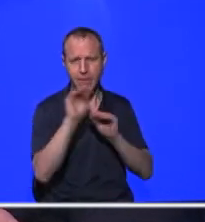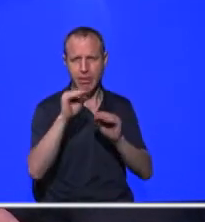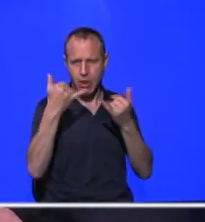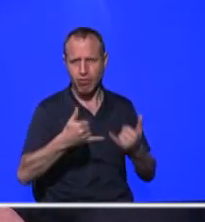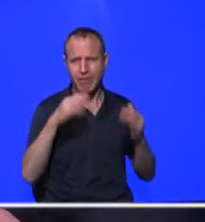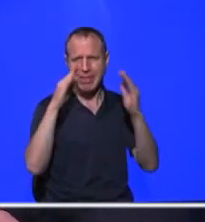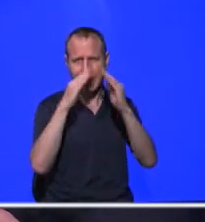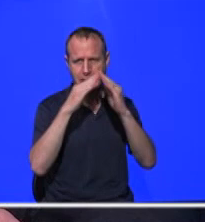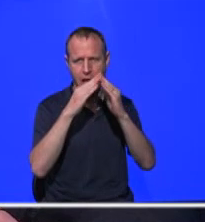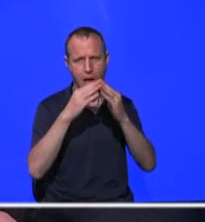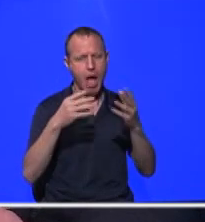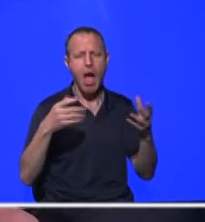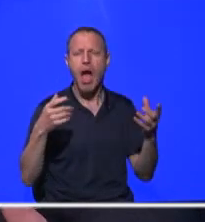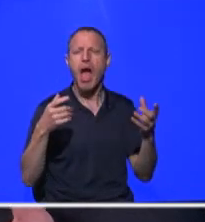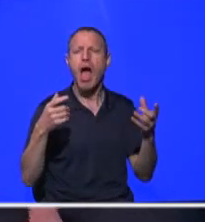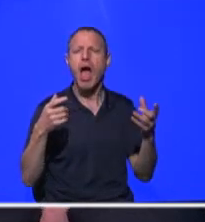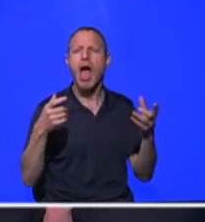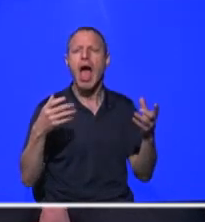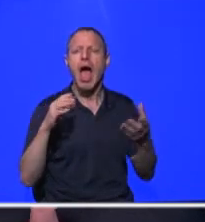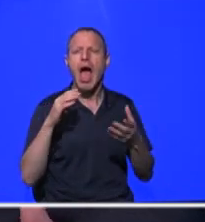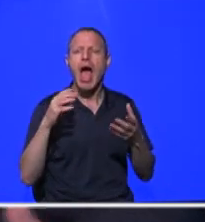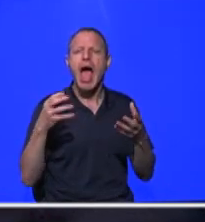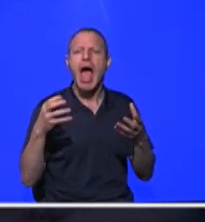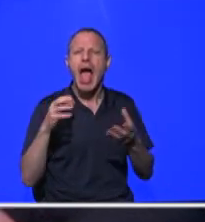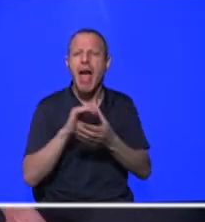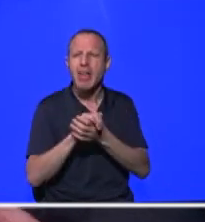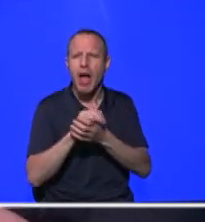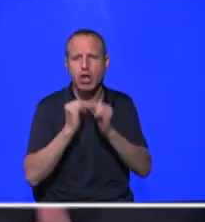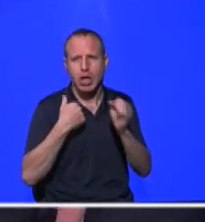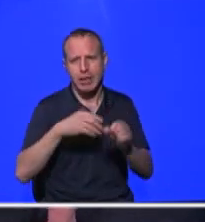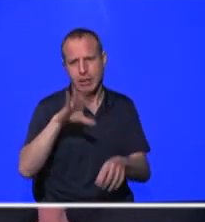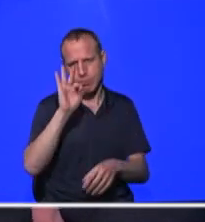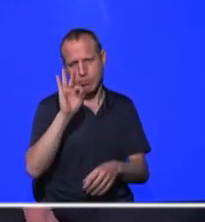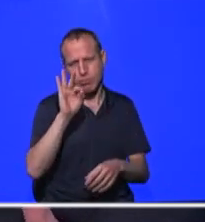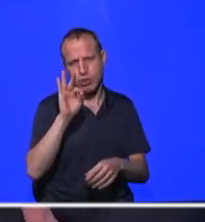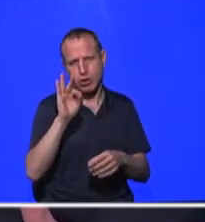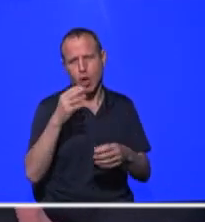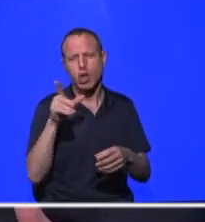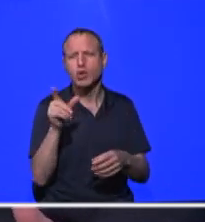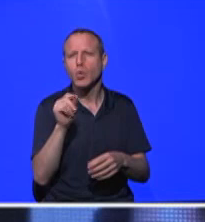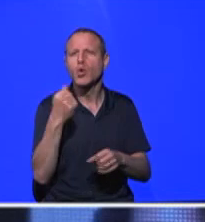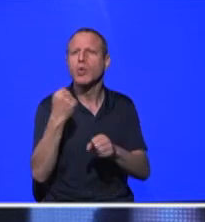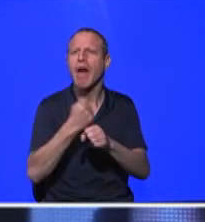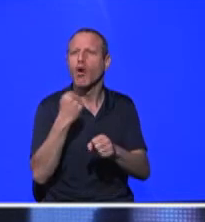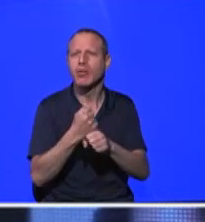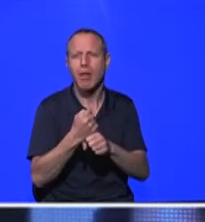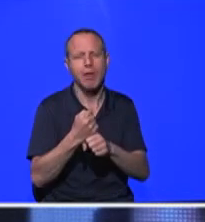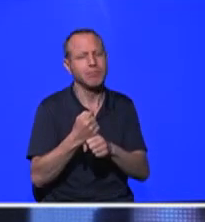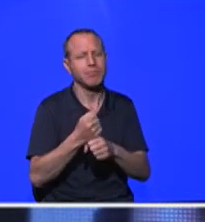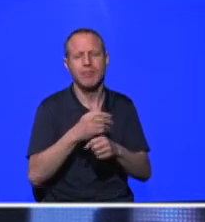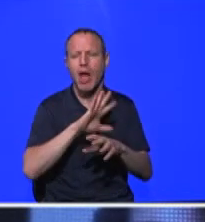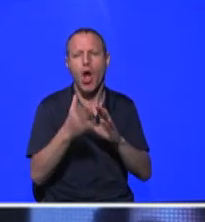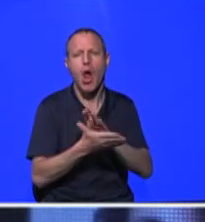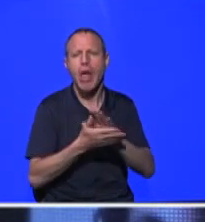חברה קשה לי למצוא, זוגיות, עבודה, זה הכל להתחיל מחדש, שאף אחד לא נתן